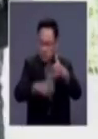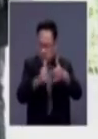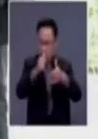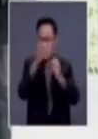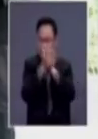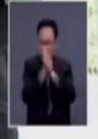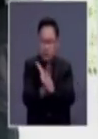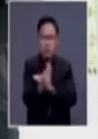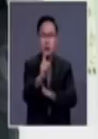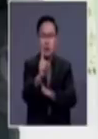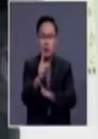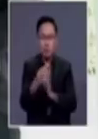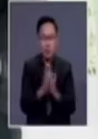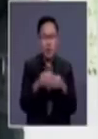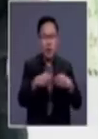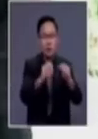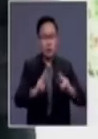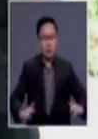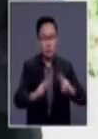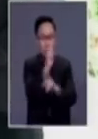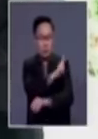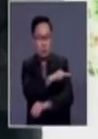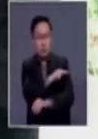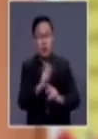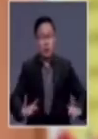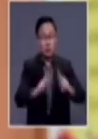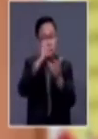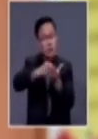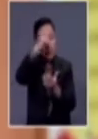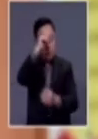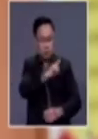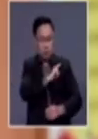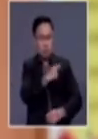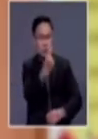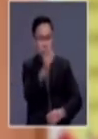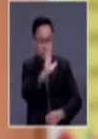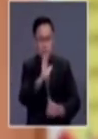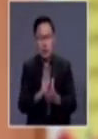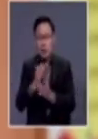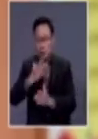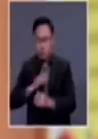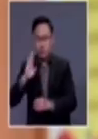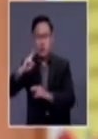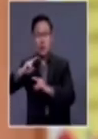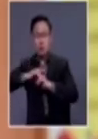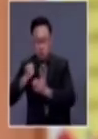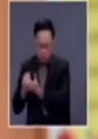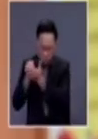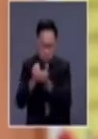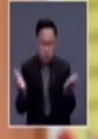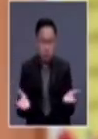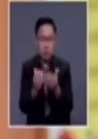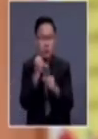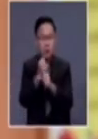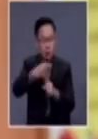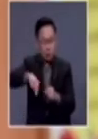การที่เราคิดว่าเรามาจับเรื่องการศึกษาเป็นโอกาสอันดีแล้วเราคิดว่าทุกท่านทราบว่าการศึกษาเป็นพื้นฐานสำคัญ